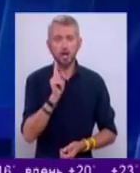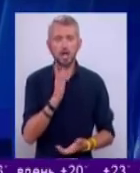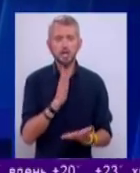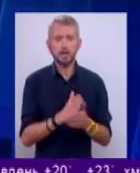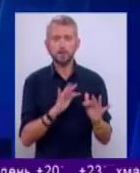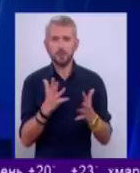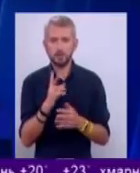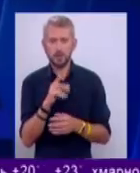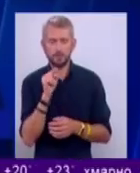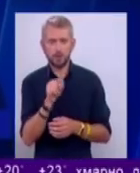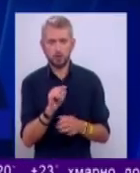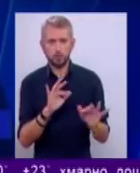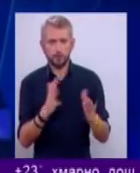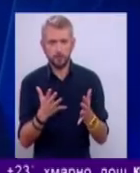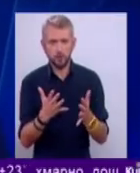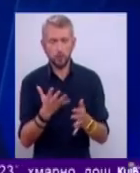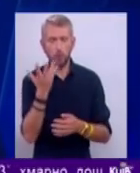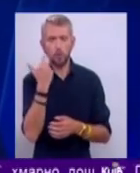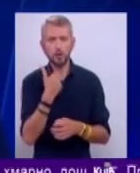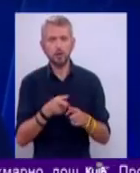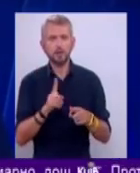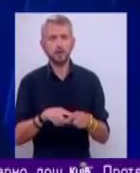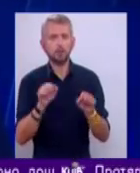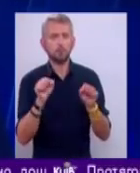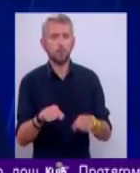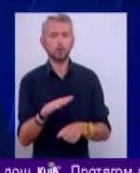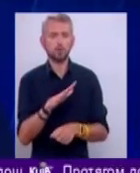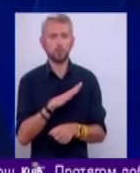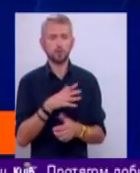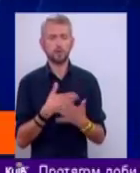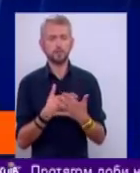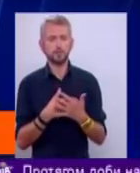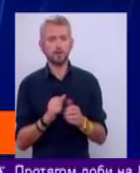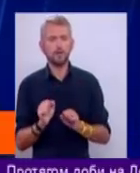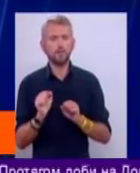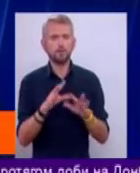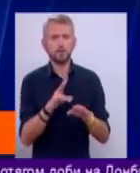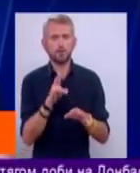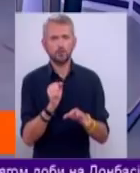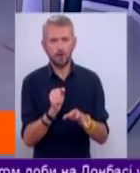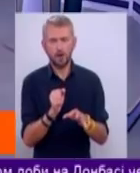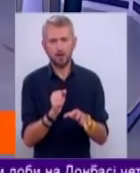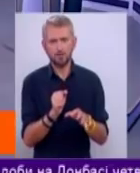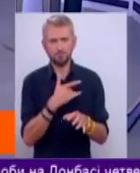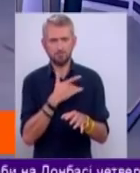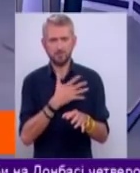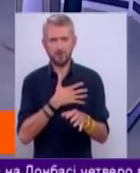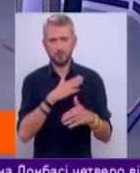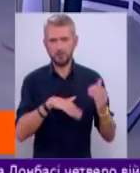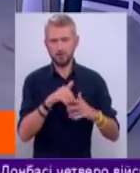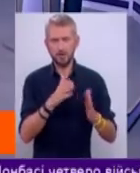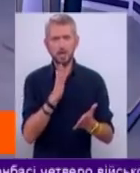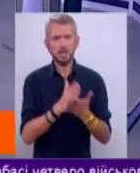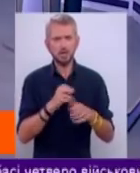випадки, от як в даному випадку, коли це може бути, скажімо, від віддано на аутсорсинг. Та? Тобто є